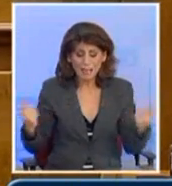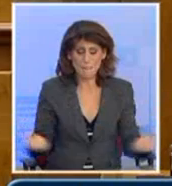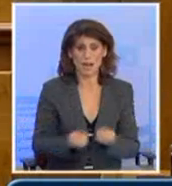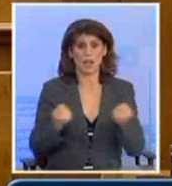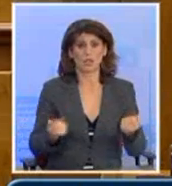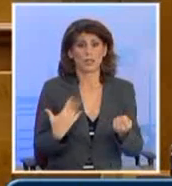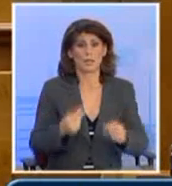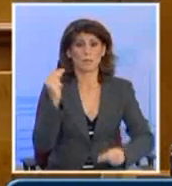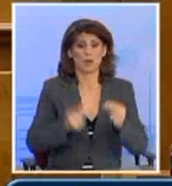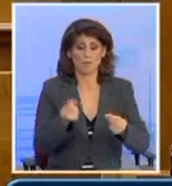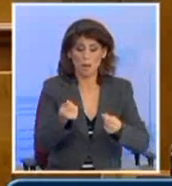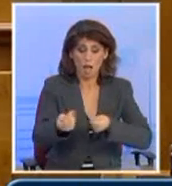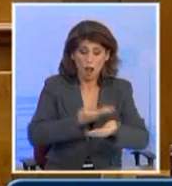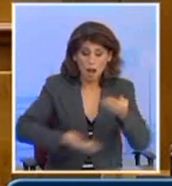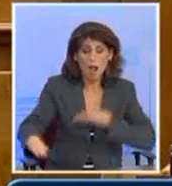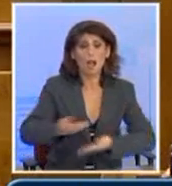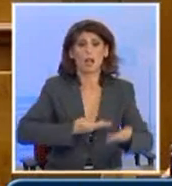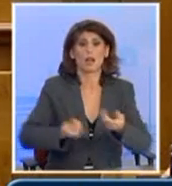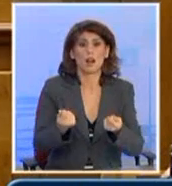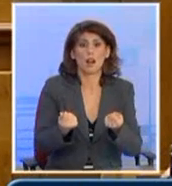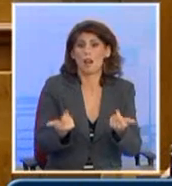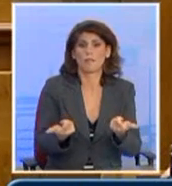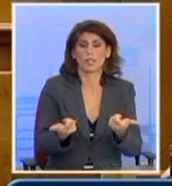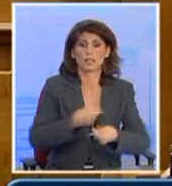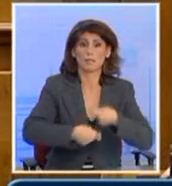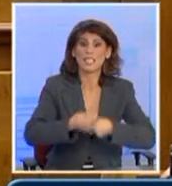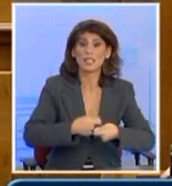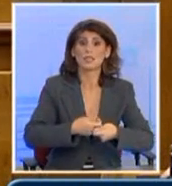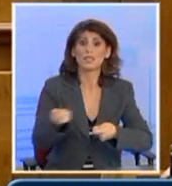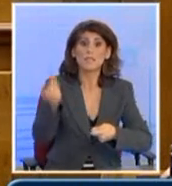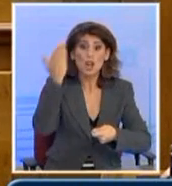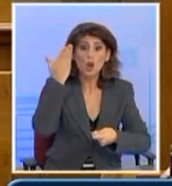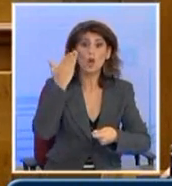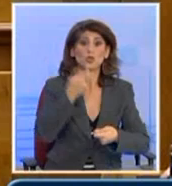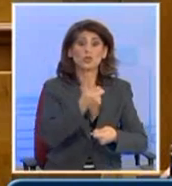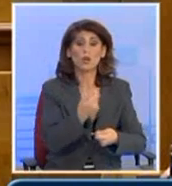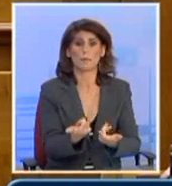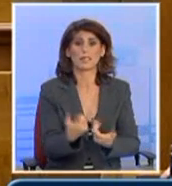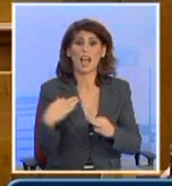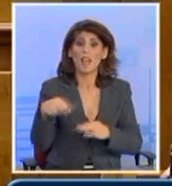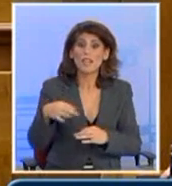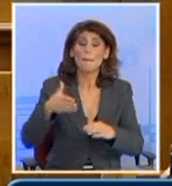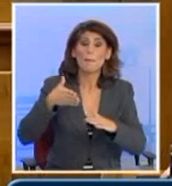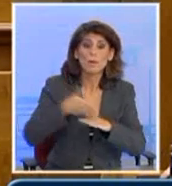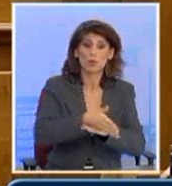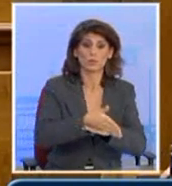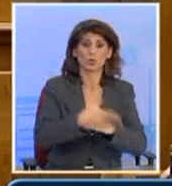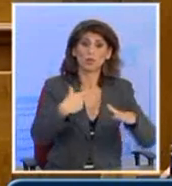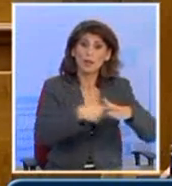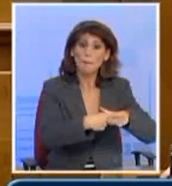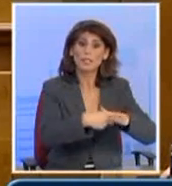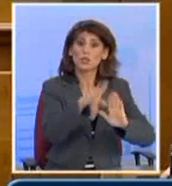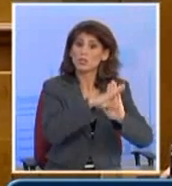να υπάρχει πρόβλημα ρευστότητας για τις επιχειρήσεις. Υψηλό κόστος χρήματος. Αδυναμία πρόσβασης στο